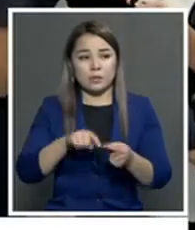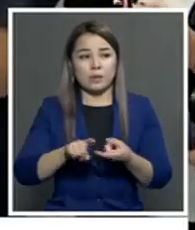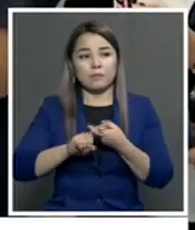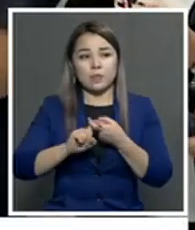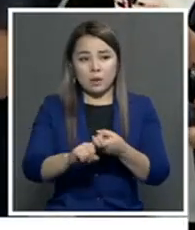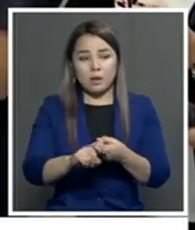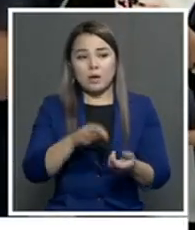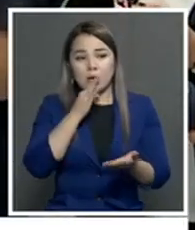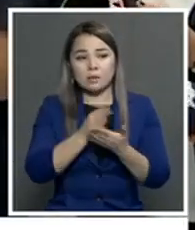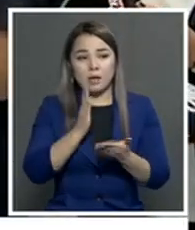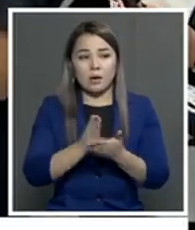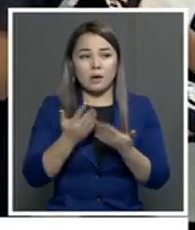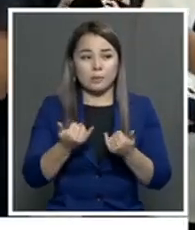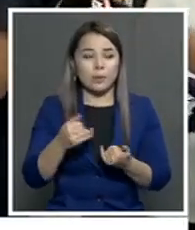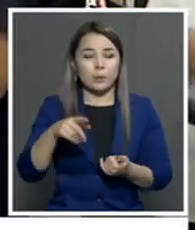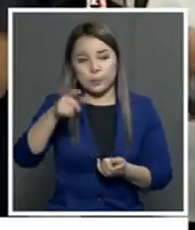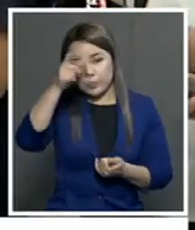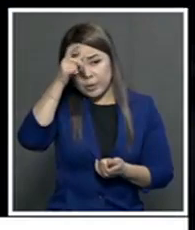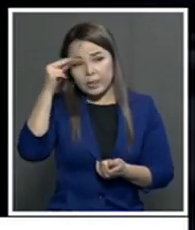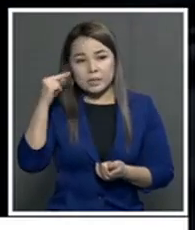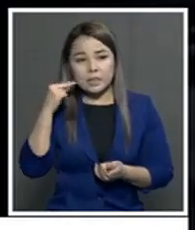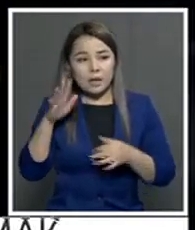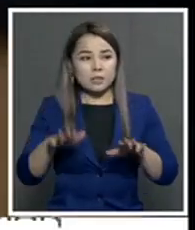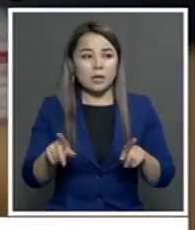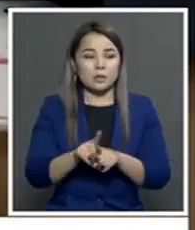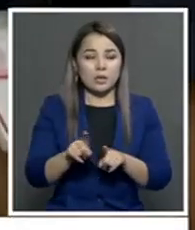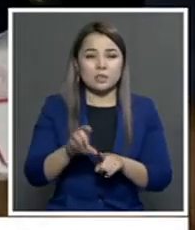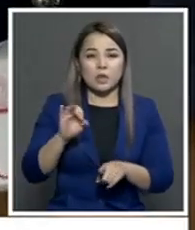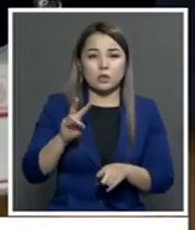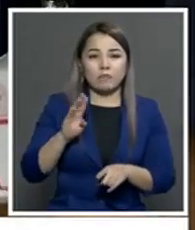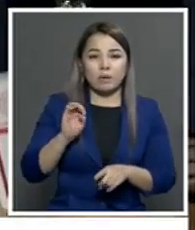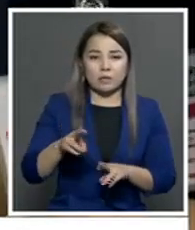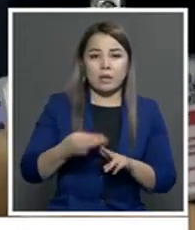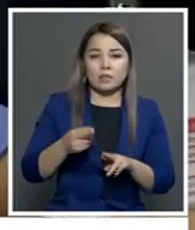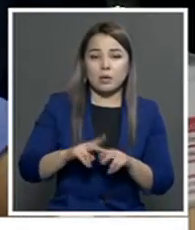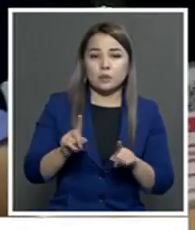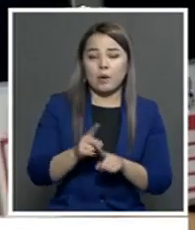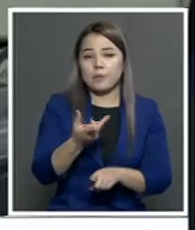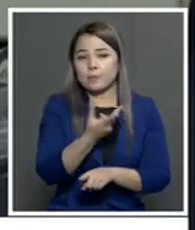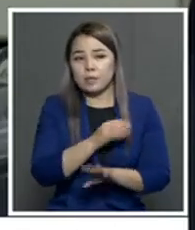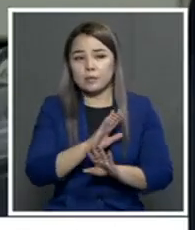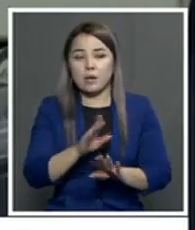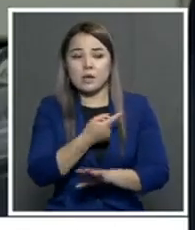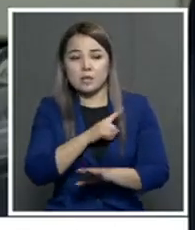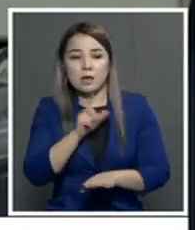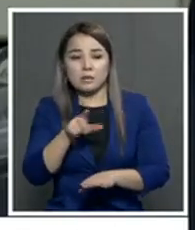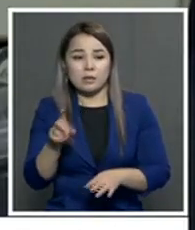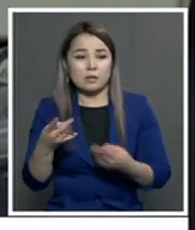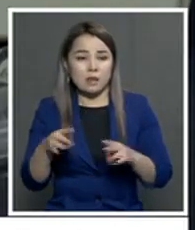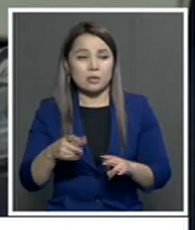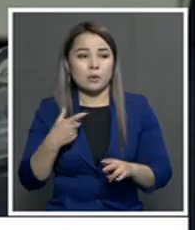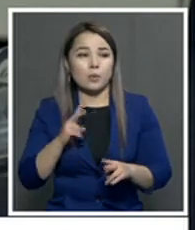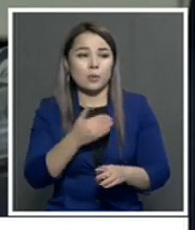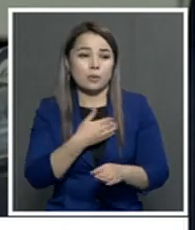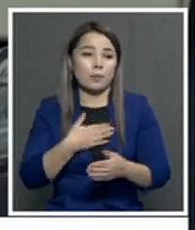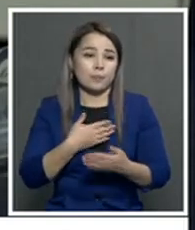жұқтырды деген болжам бар. Ал Түркияда Қытайдың Синовак деген аталатын вакцинасы дәрігер емес, еріктілерге салына бастады.